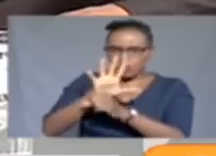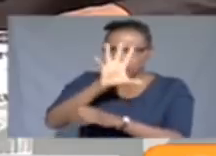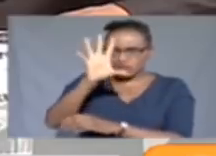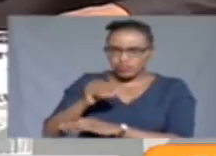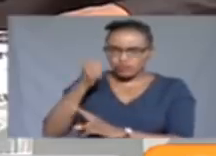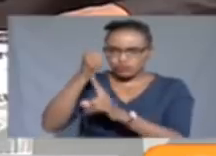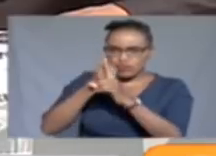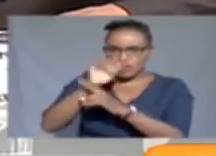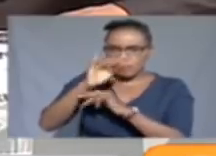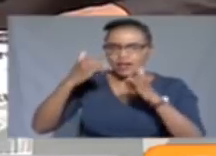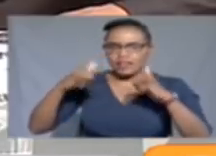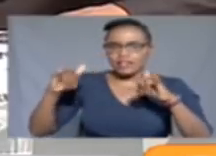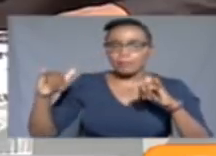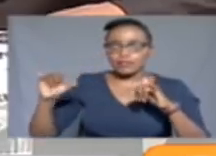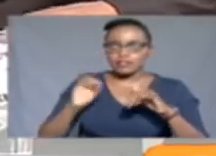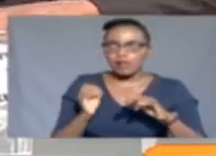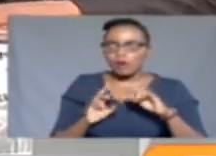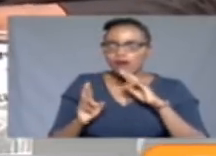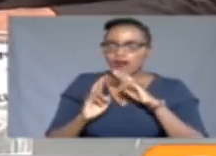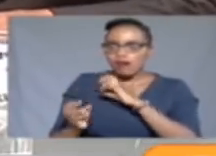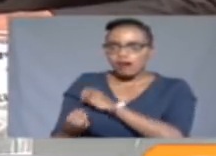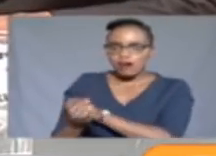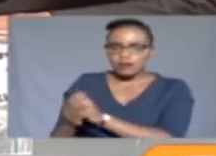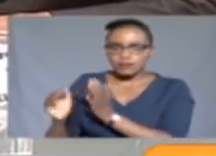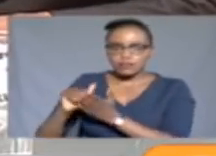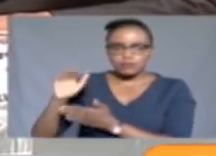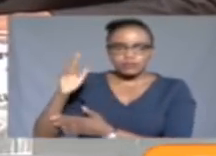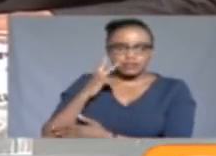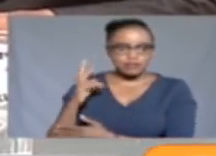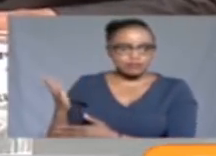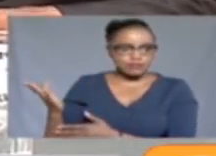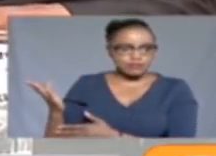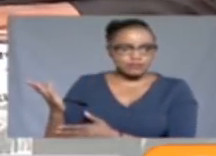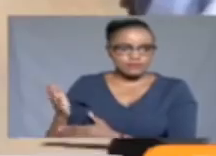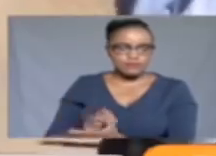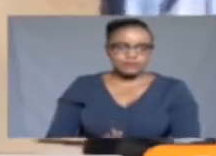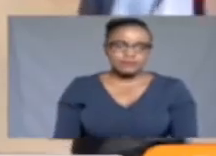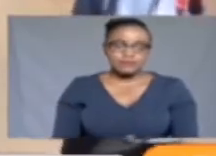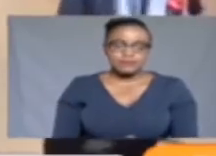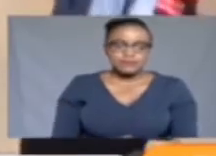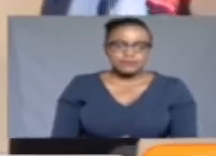kupigania uhuru wao. Marian Nyambura anaarifu zaidi.